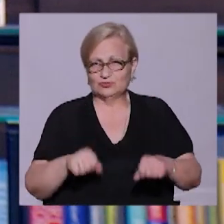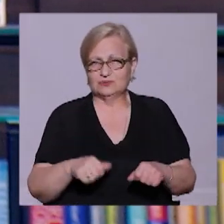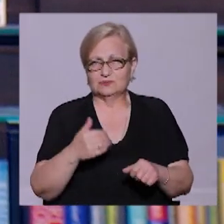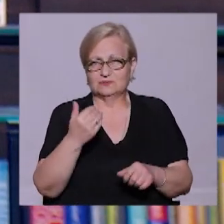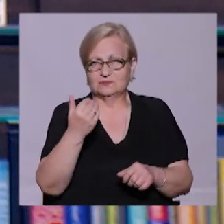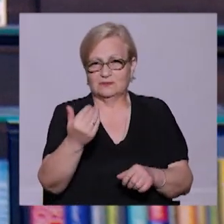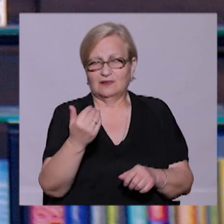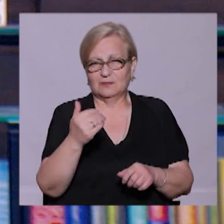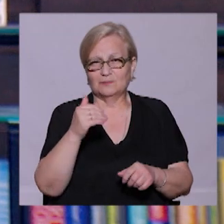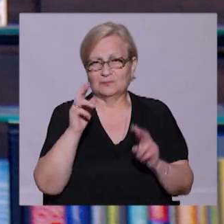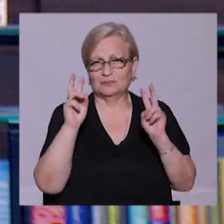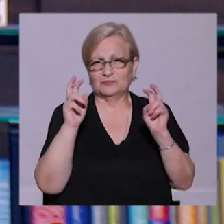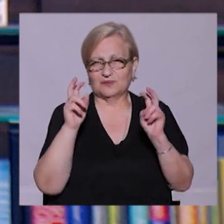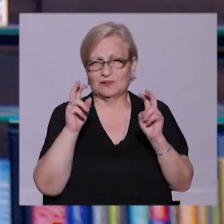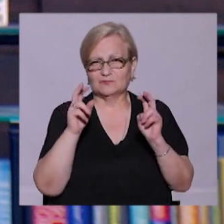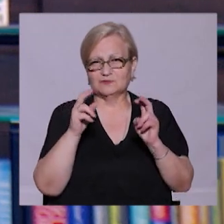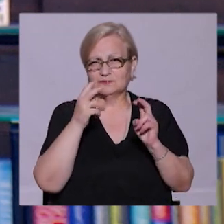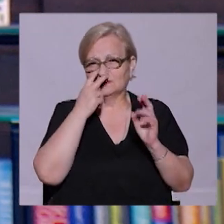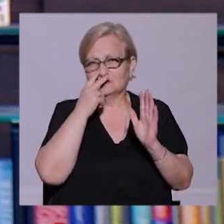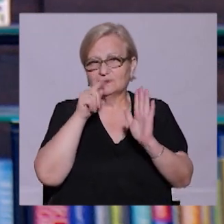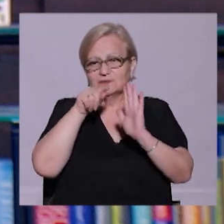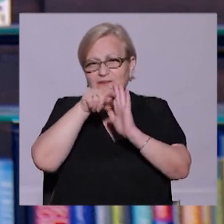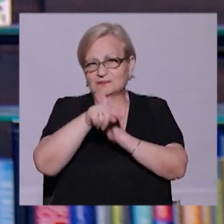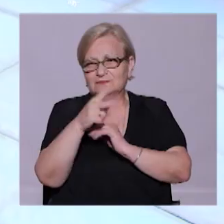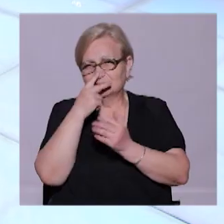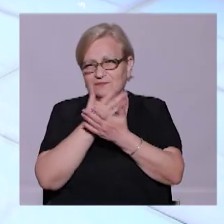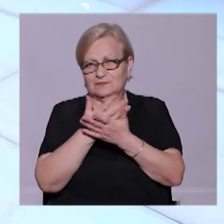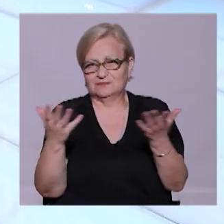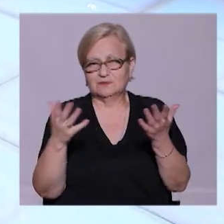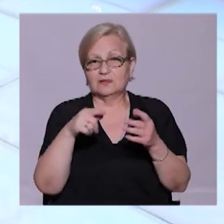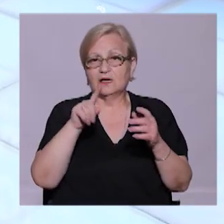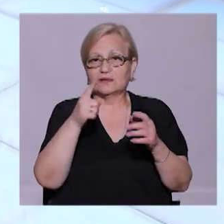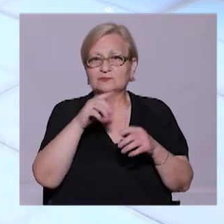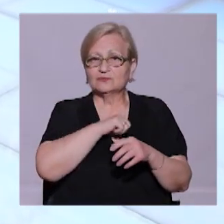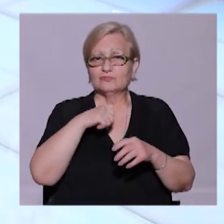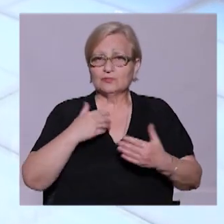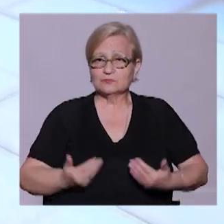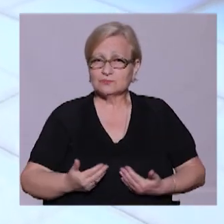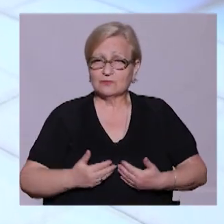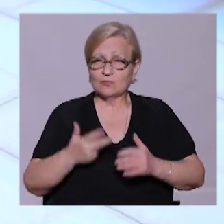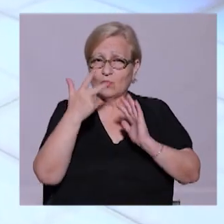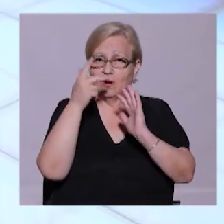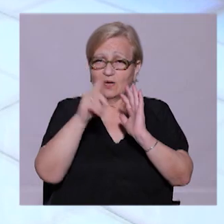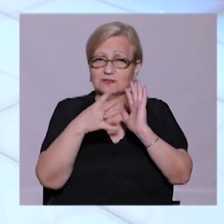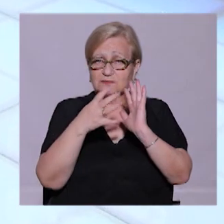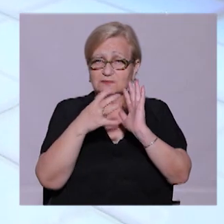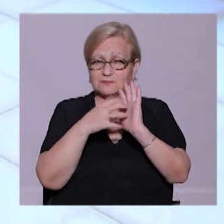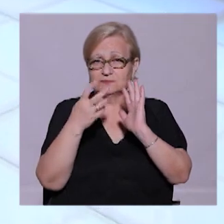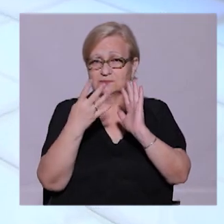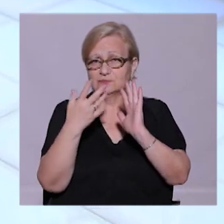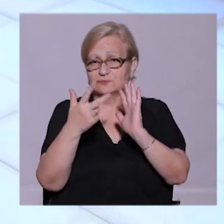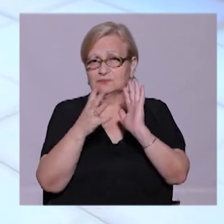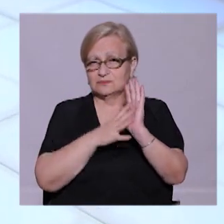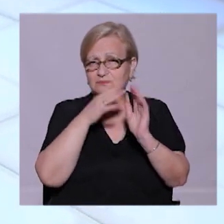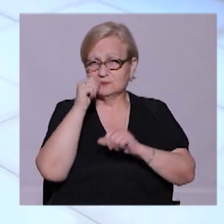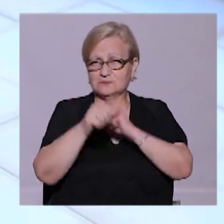ვთქვათ, შეცურება ხომ რომანში, იმიტომ რომ თვითონ ტირანულ სახელმწიფოში წერს 39 წელს ამ